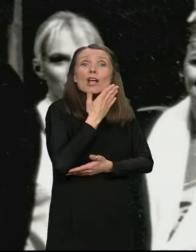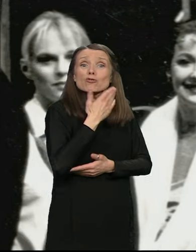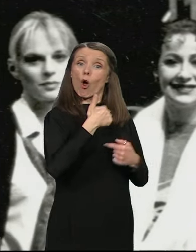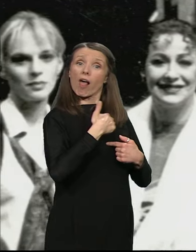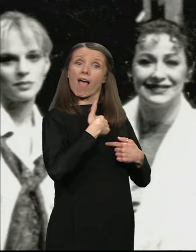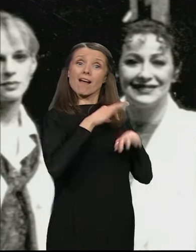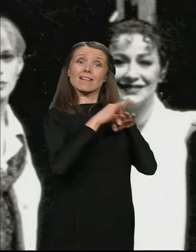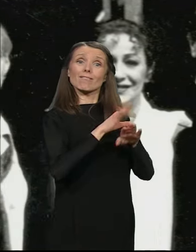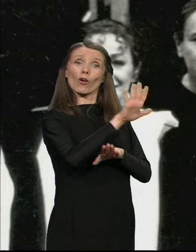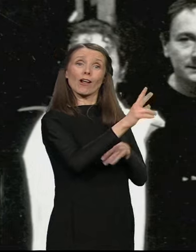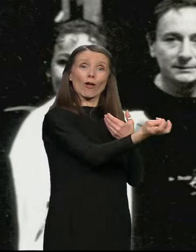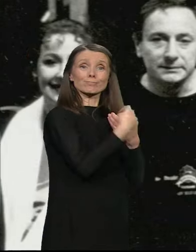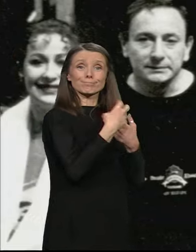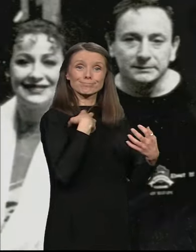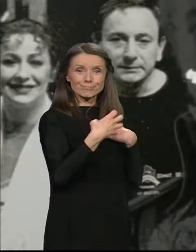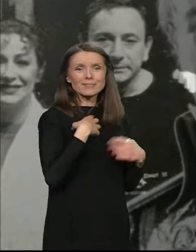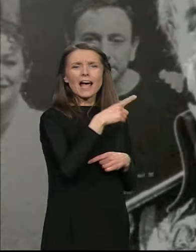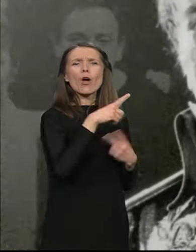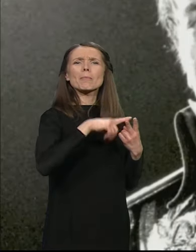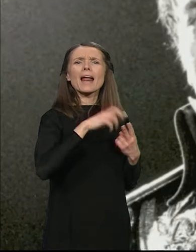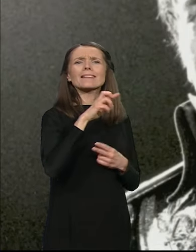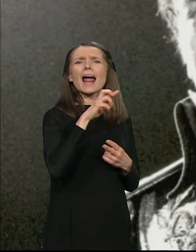ili prarediteljka, da.